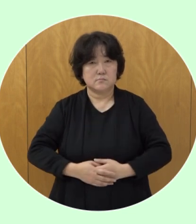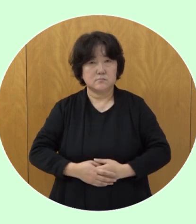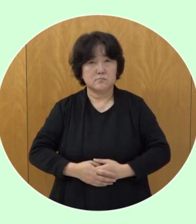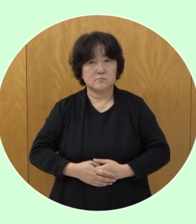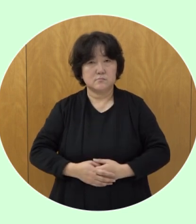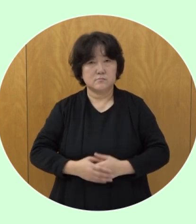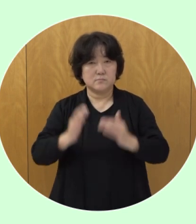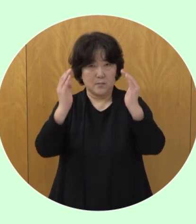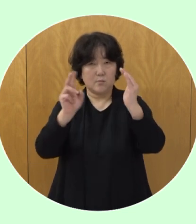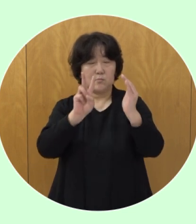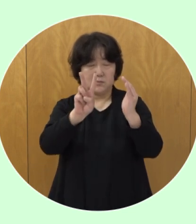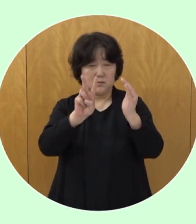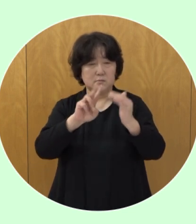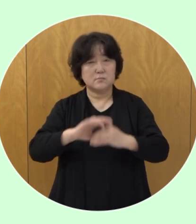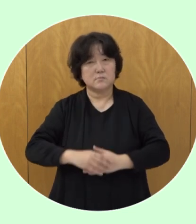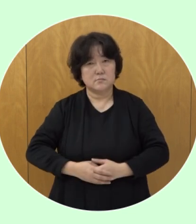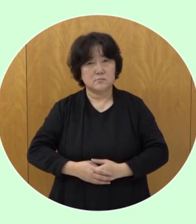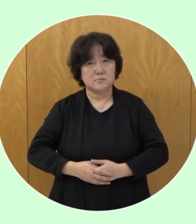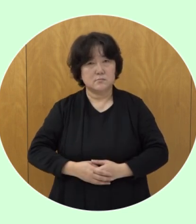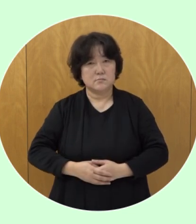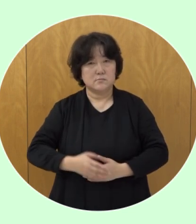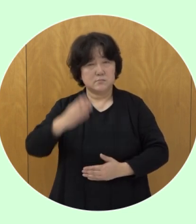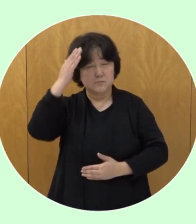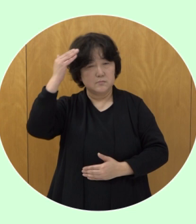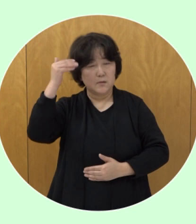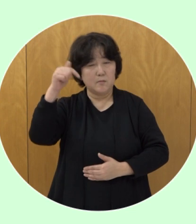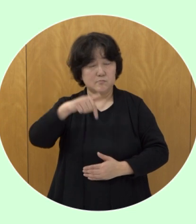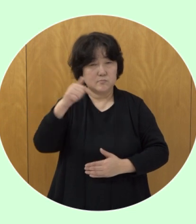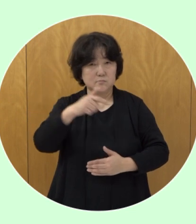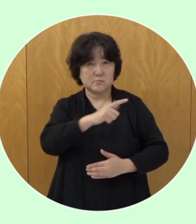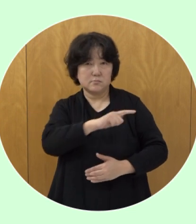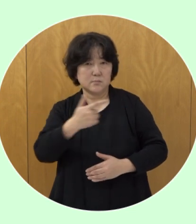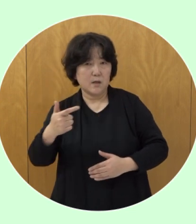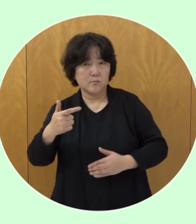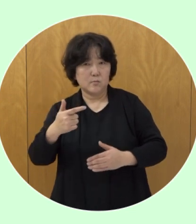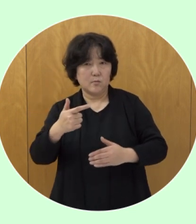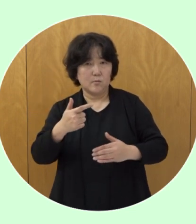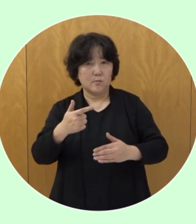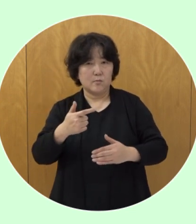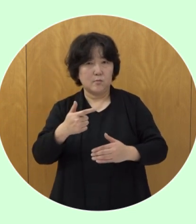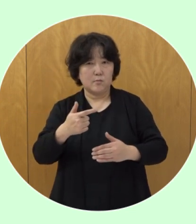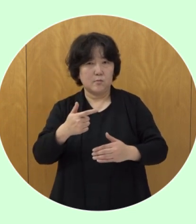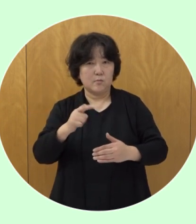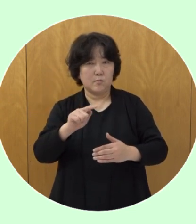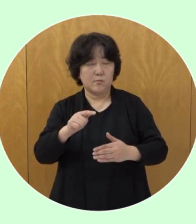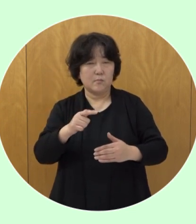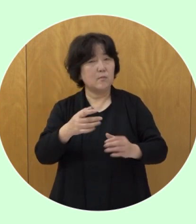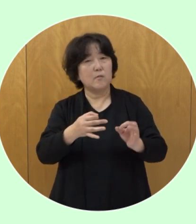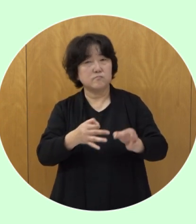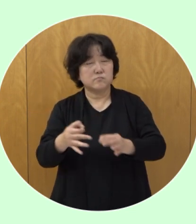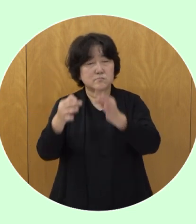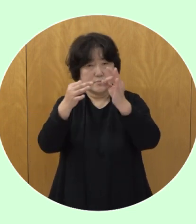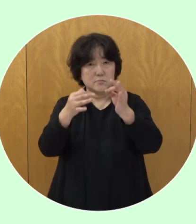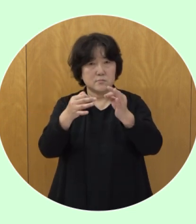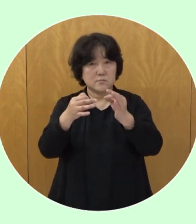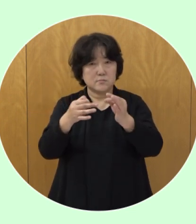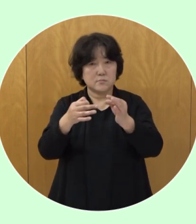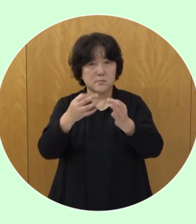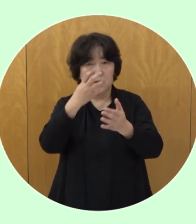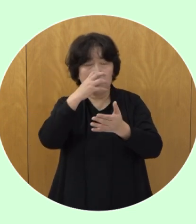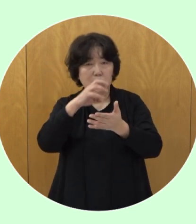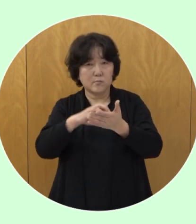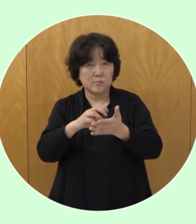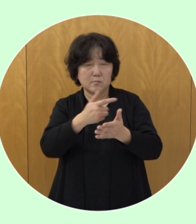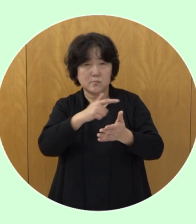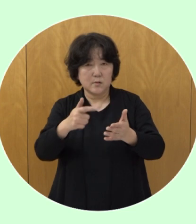括弧には、燃料高騰の影響を受ける飼料、飼料、浄化槽、汚泥収集運